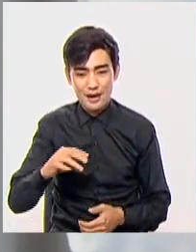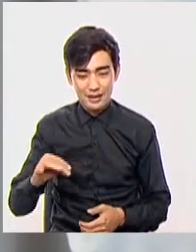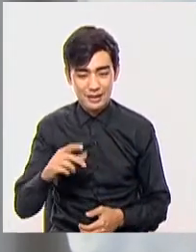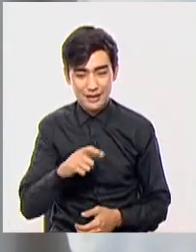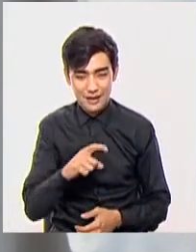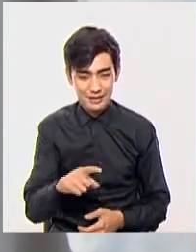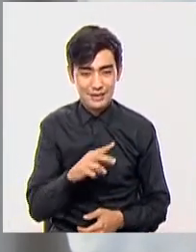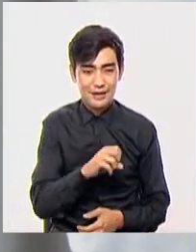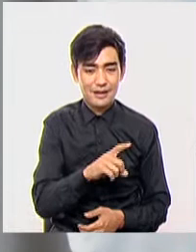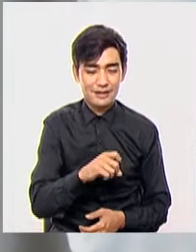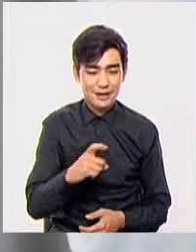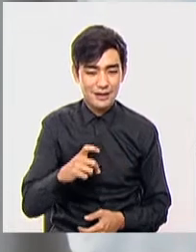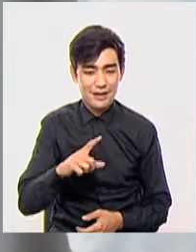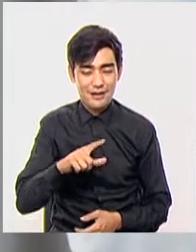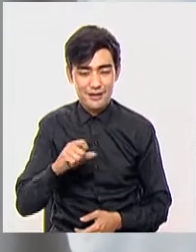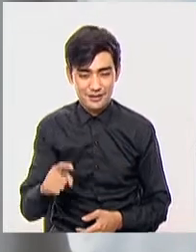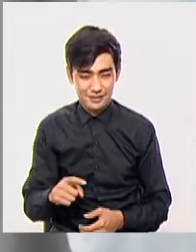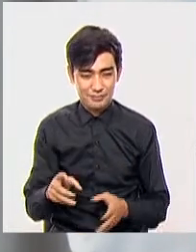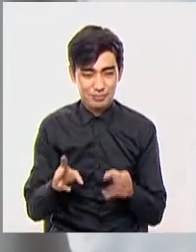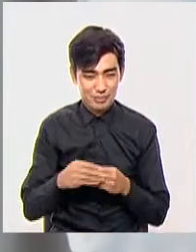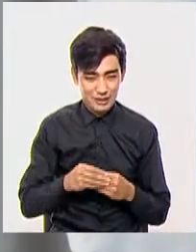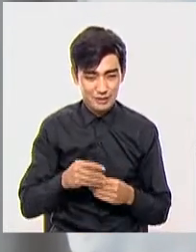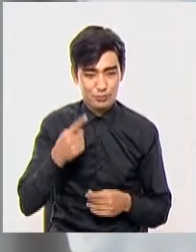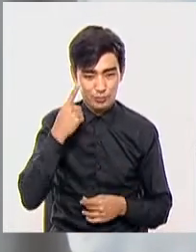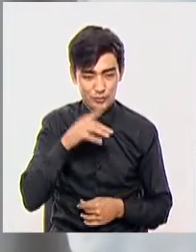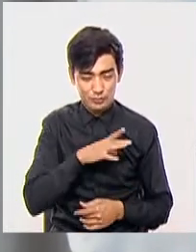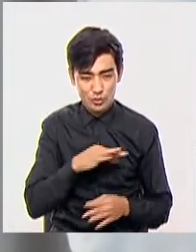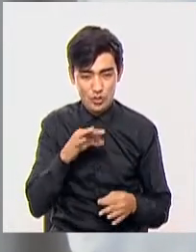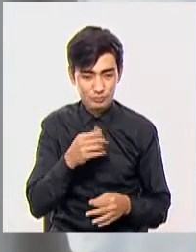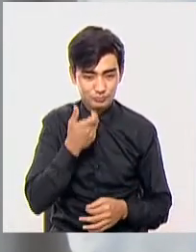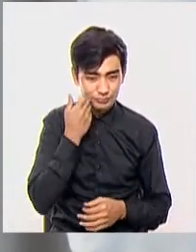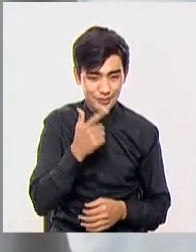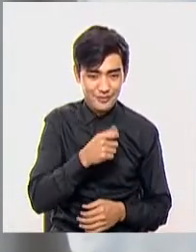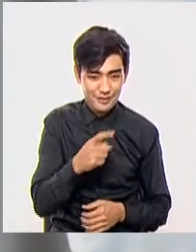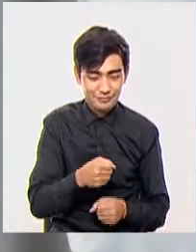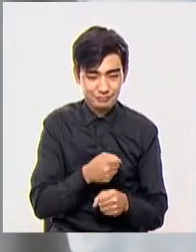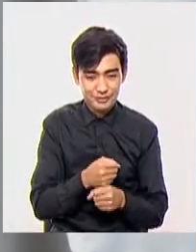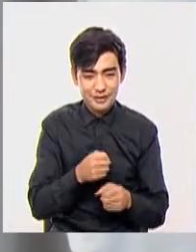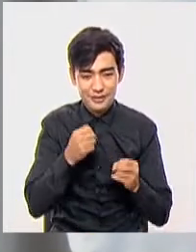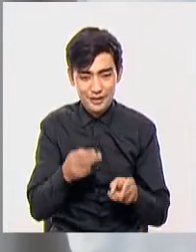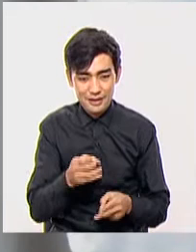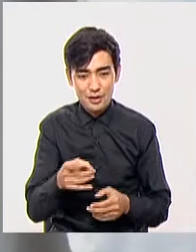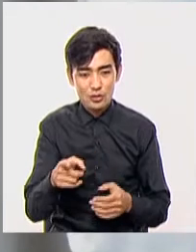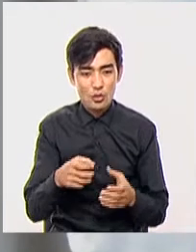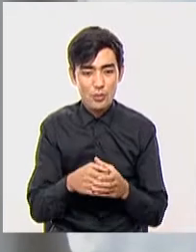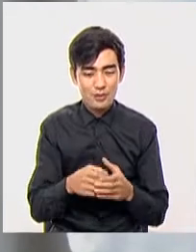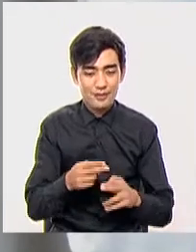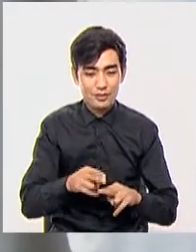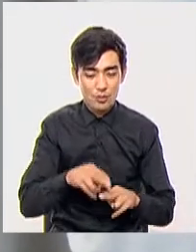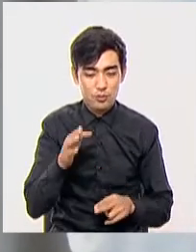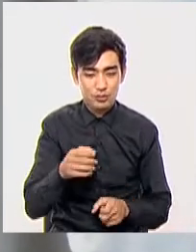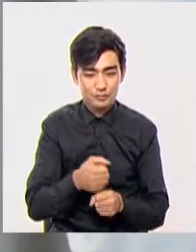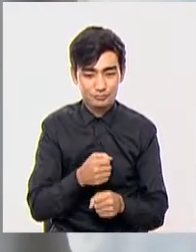компании «Казахгаз» создали разведка и добыча «Казахгаз». Эта компания будет заниматься